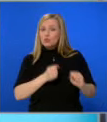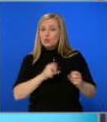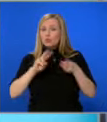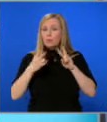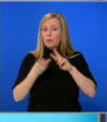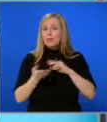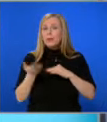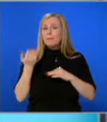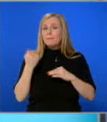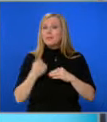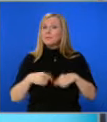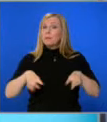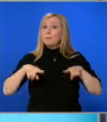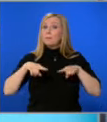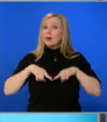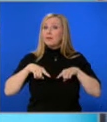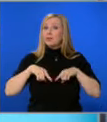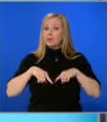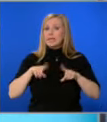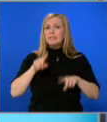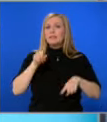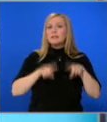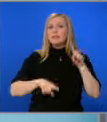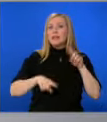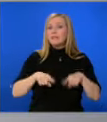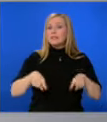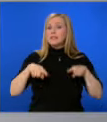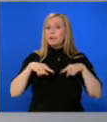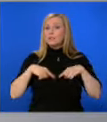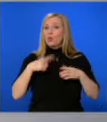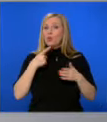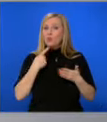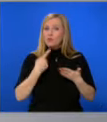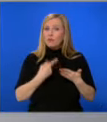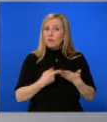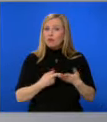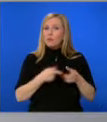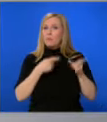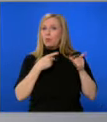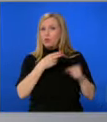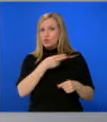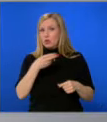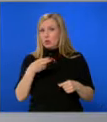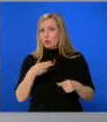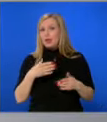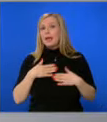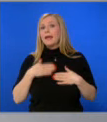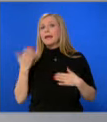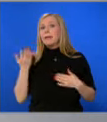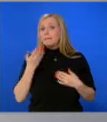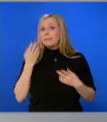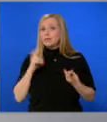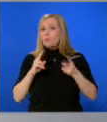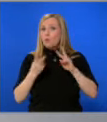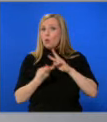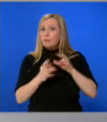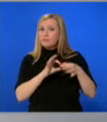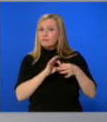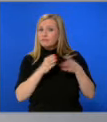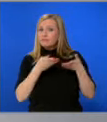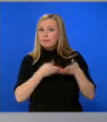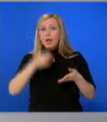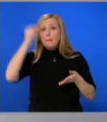промени беше върху правосъдието, независимия съд, отговорната отчетна прокуратура. Имаше промени, посветени на това